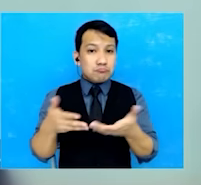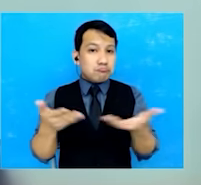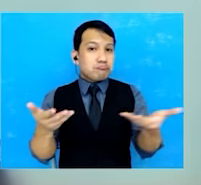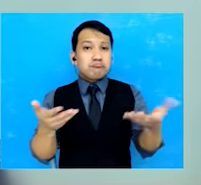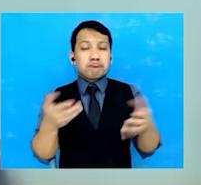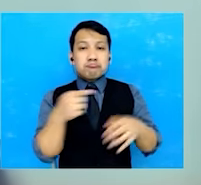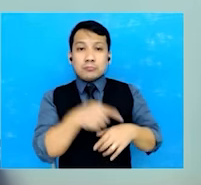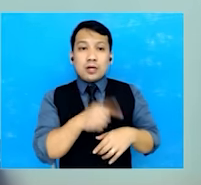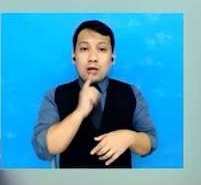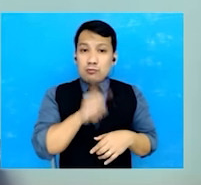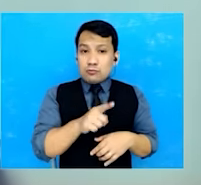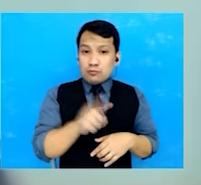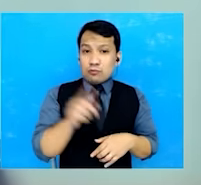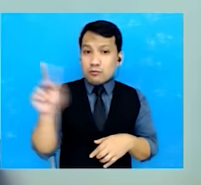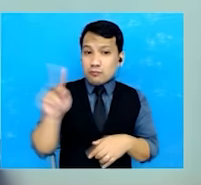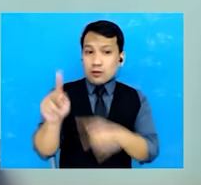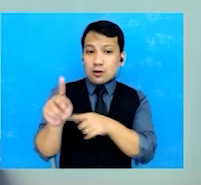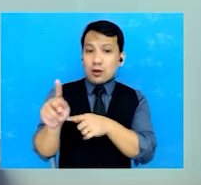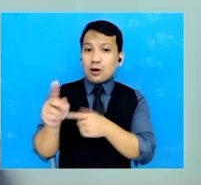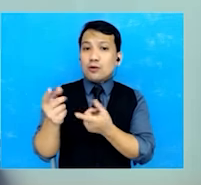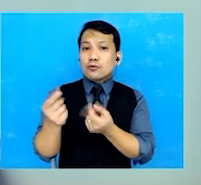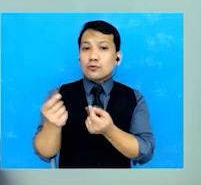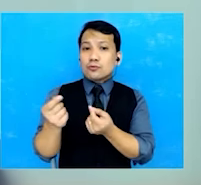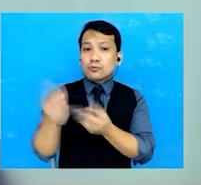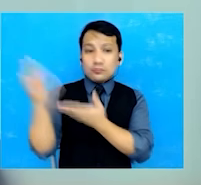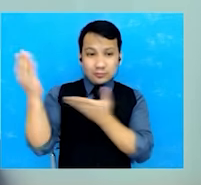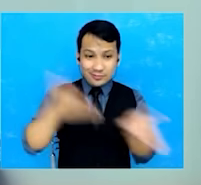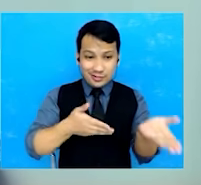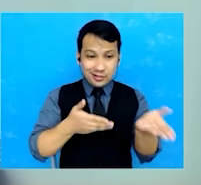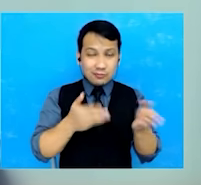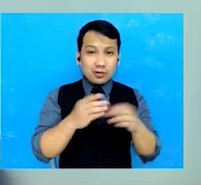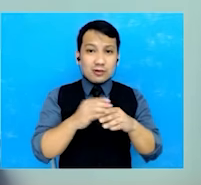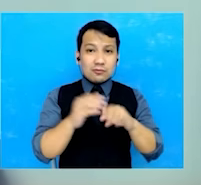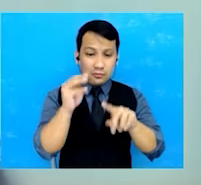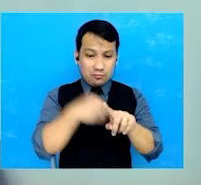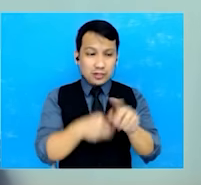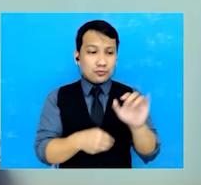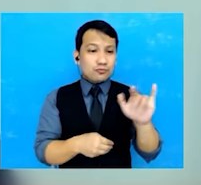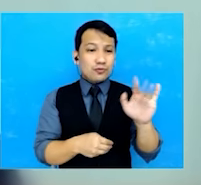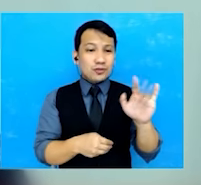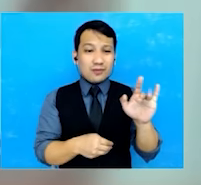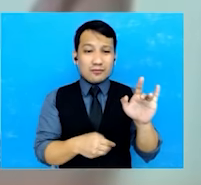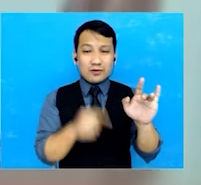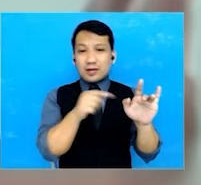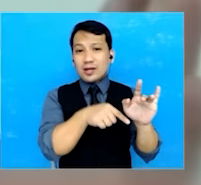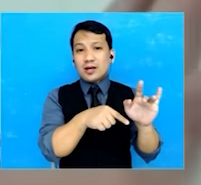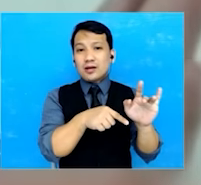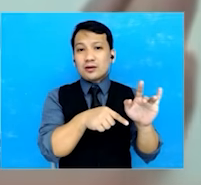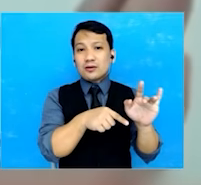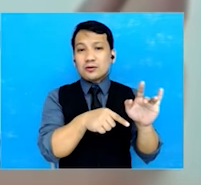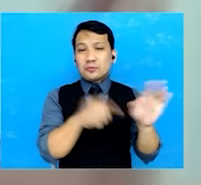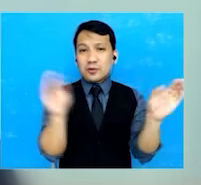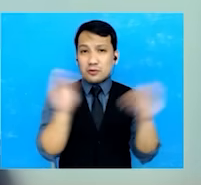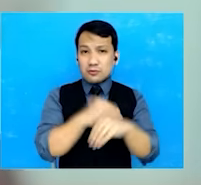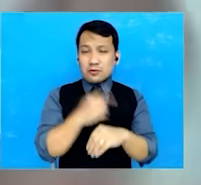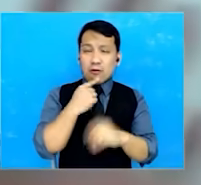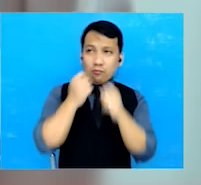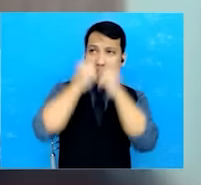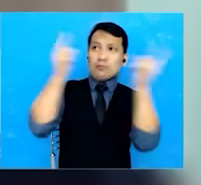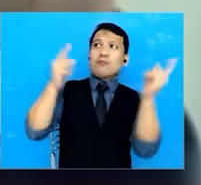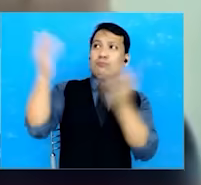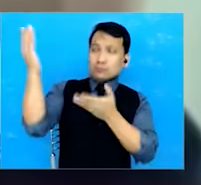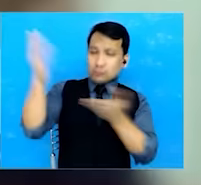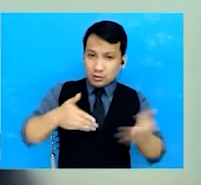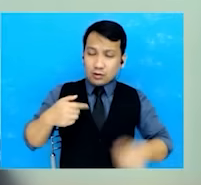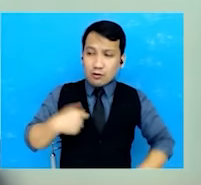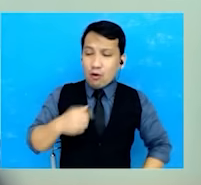Pharmaly do? They delivered the item on March 25. In the office was so shocked that they have it there. So we said,